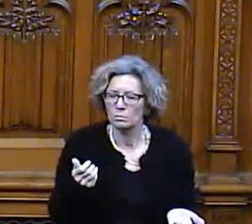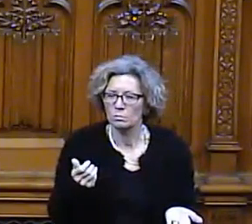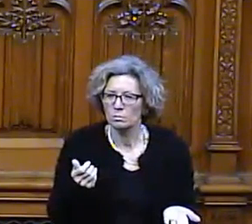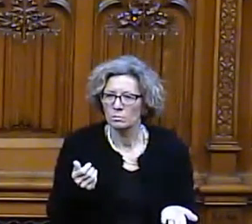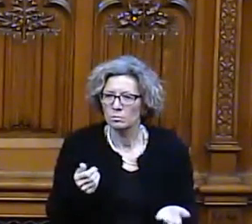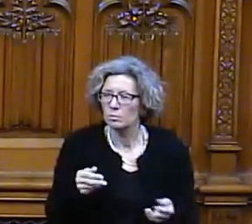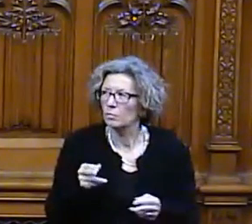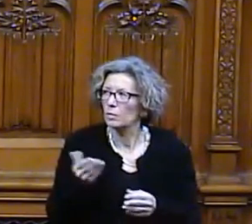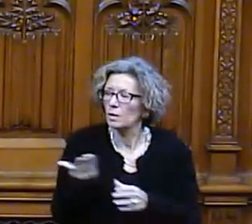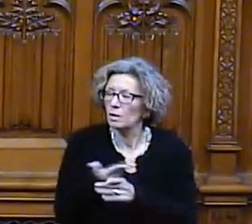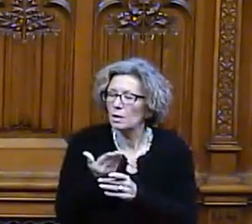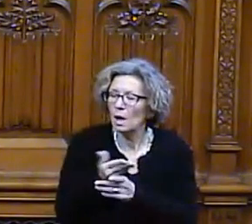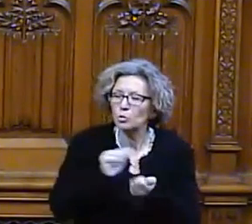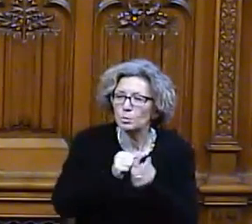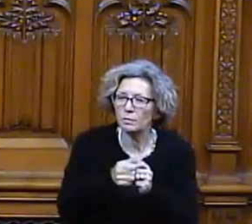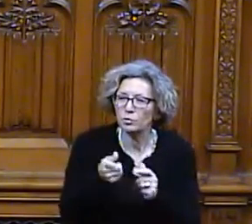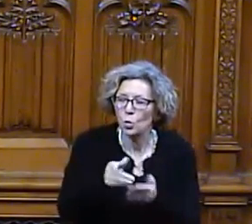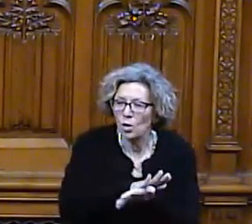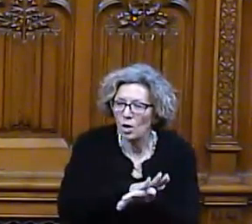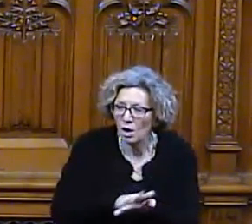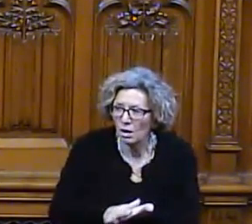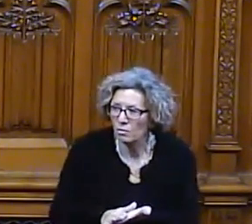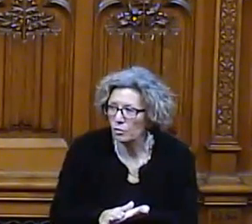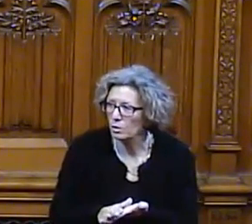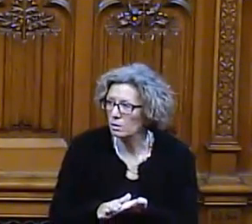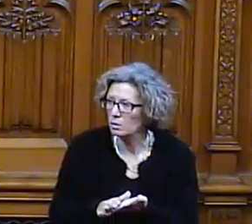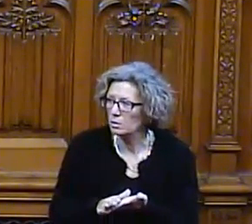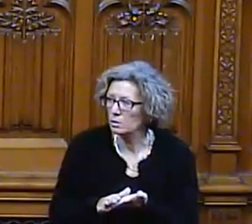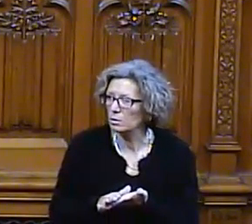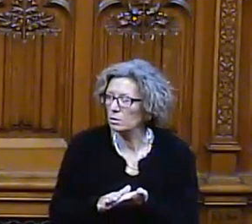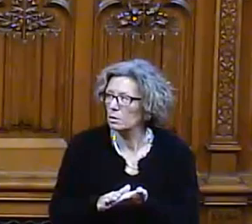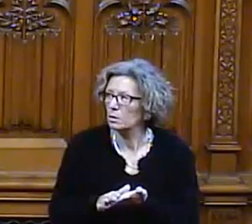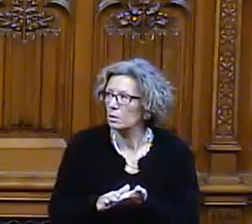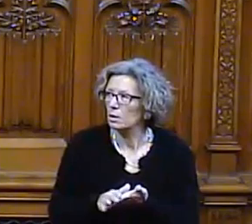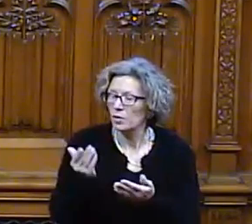wenn Armutsbekämpfung so einfach wäre,